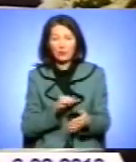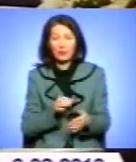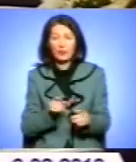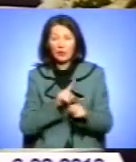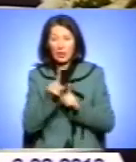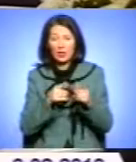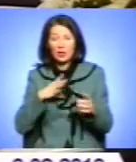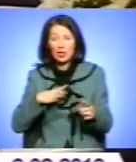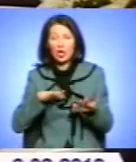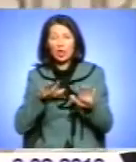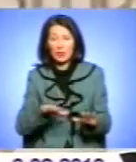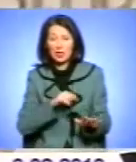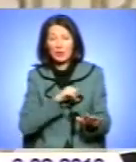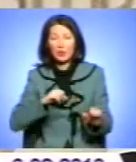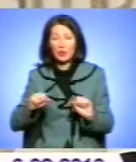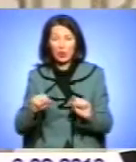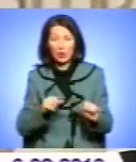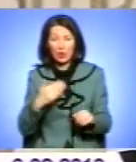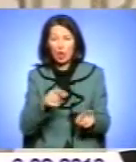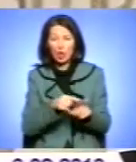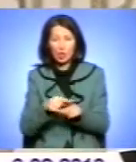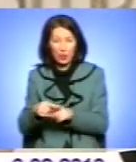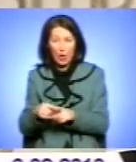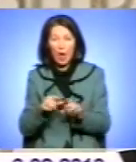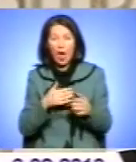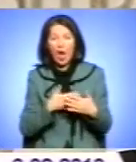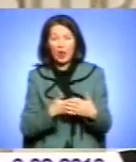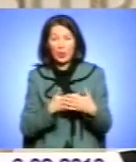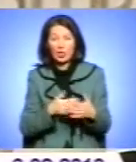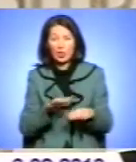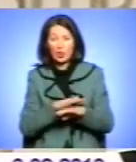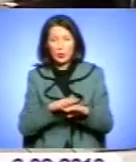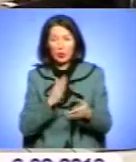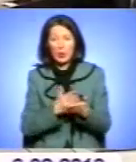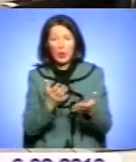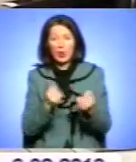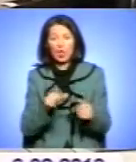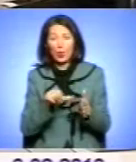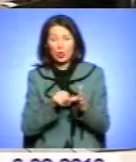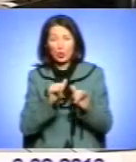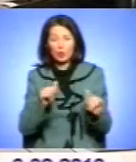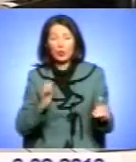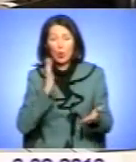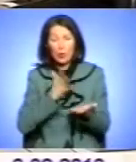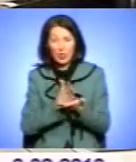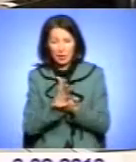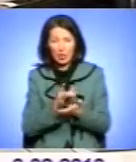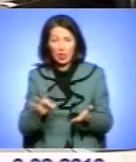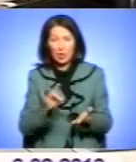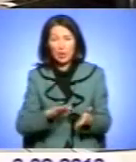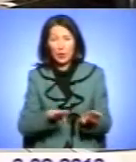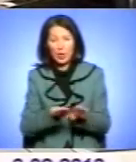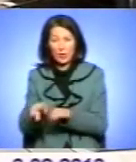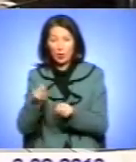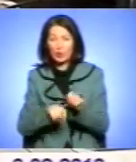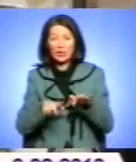чекають і на місцеве самоврядування. За його словами, громадянське суспільство повинно брати участь у розвитку політики на регіональному рівні, а також контролювати дії